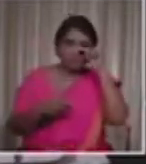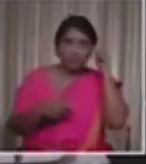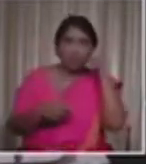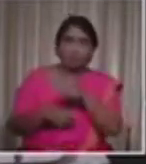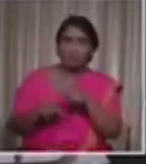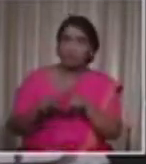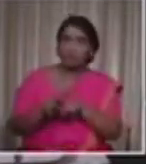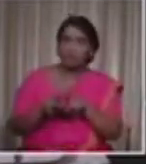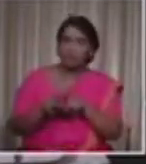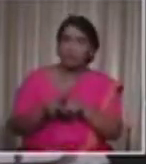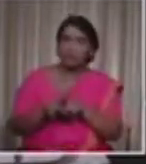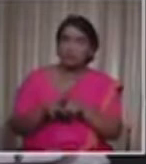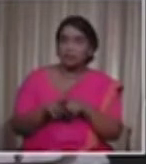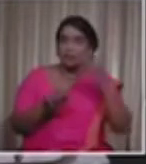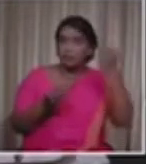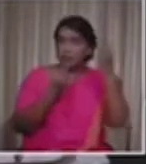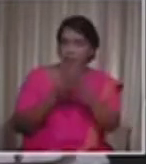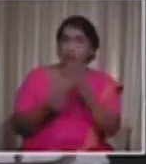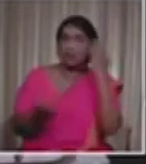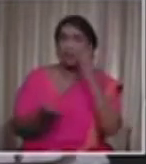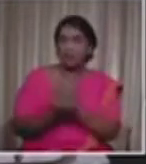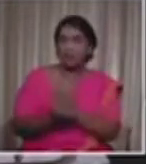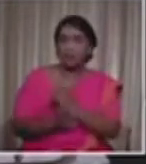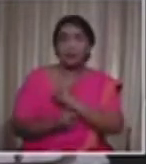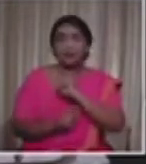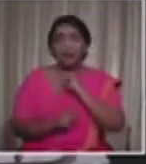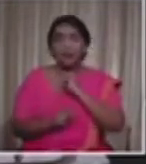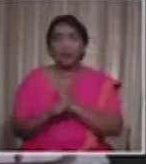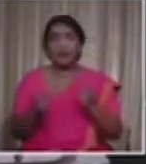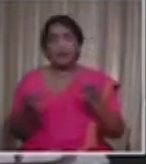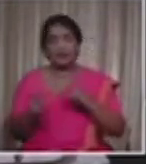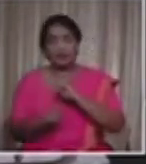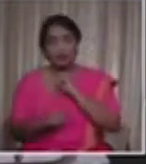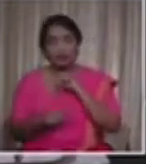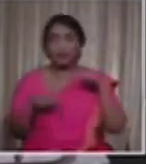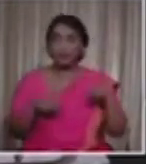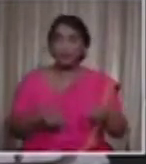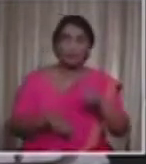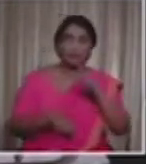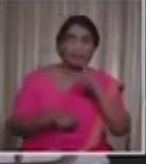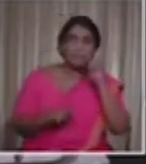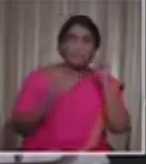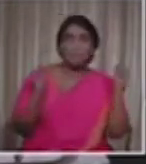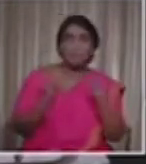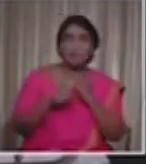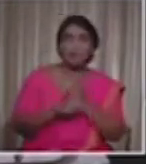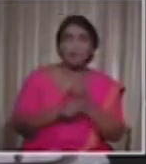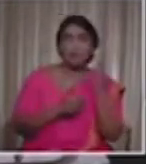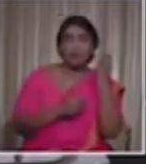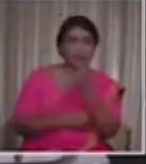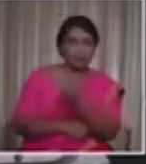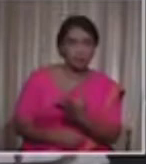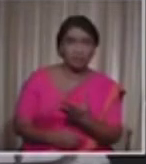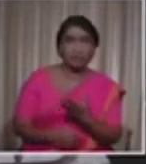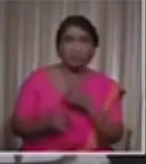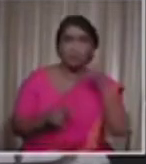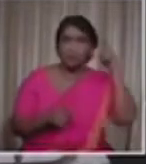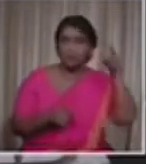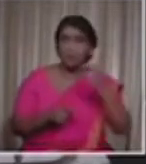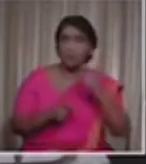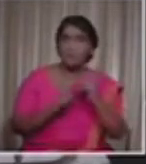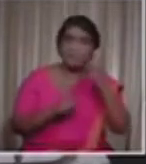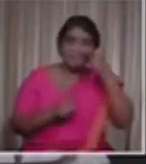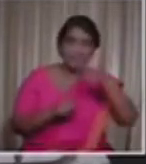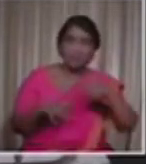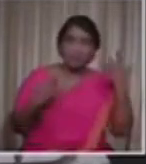මේ මේ වෙන එක නවත්තන්න. අතන කෑ ගහනවා ගෑස් නැහැ කියලා. මෙතන ඇවිල්ලා මිනිස්සු බය කරනවා ගෑස් දෙන එකට. එතන කෑ ගහනවා පෙට්‍රල්